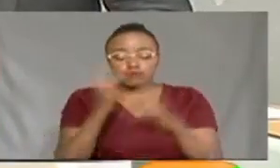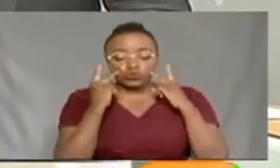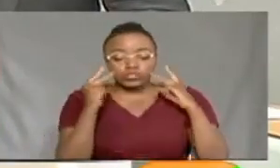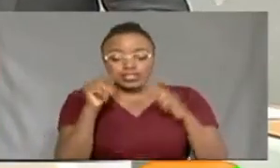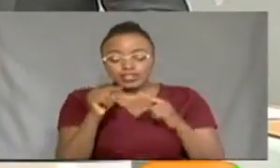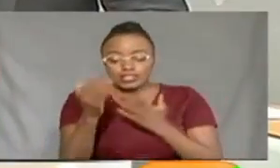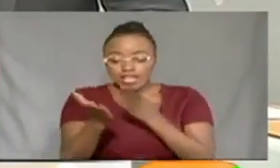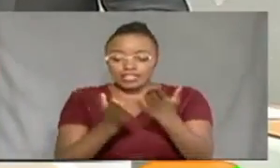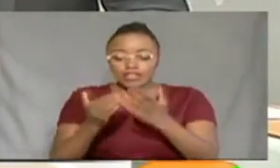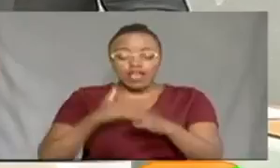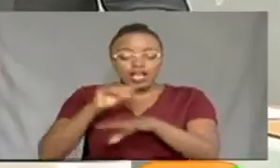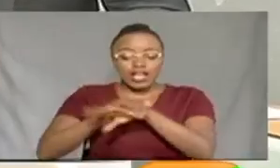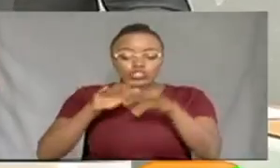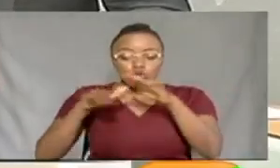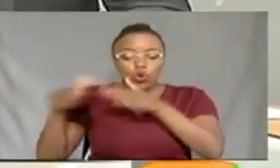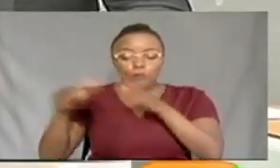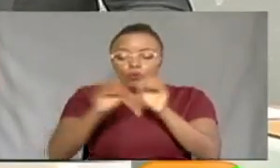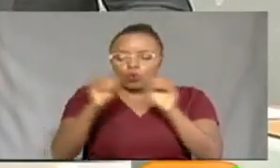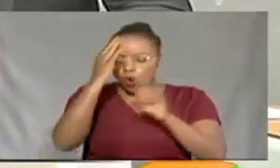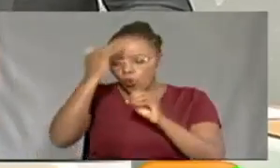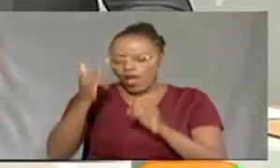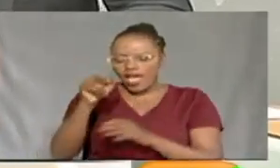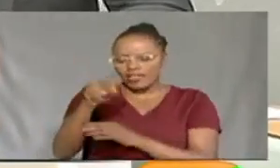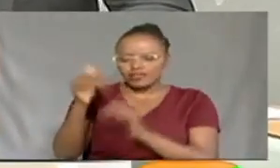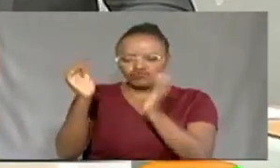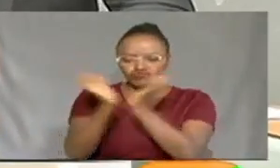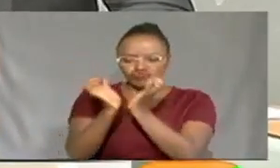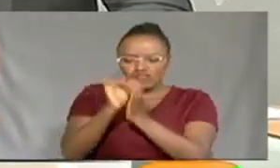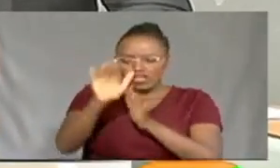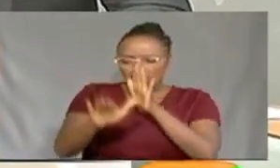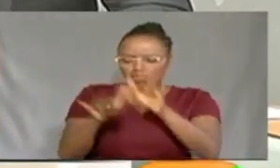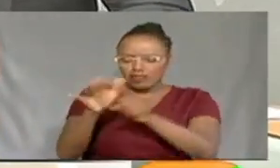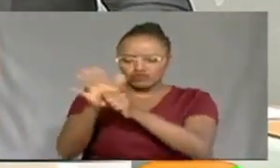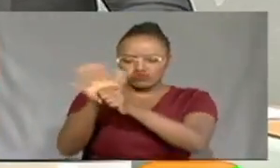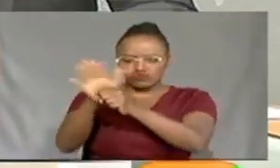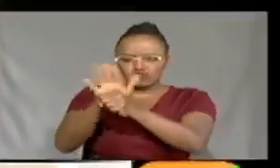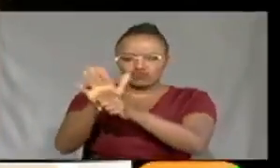hiyo walikosa nafasi kwani kulijaa pomoni.